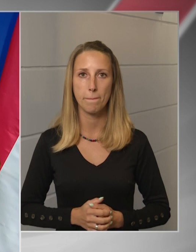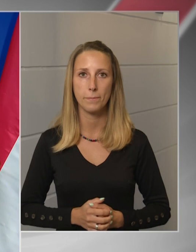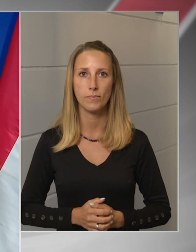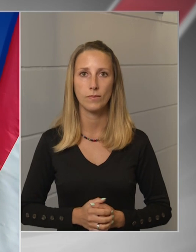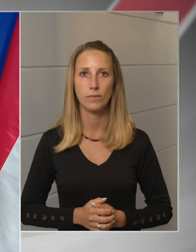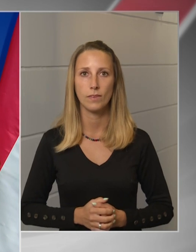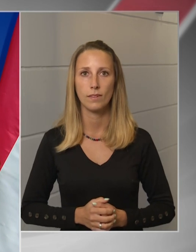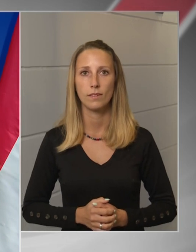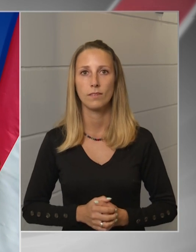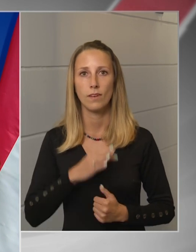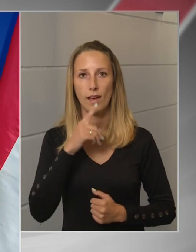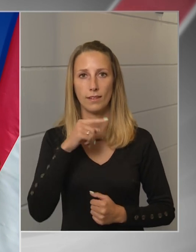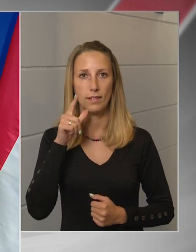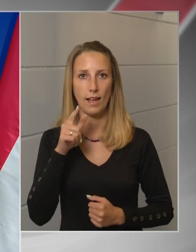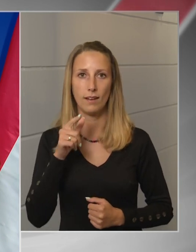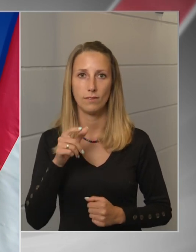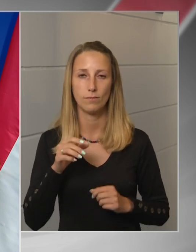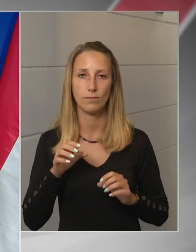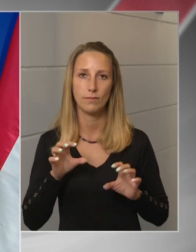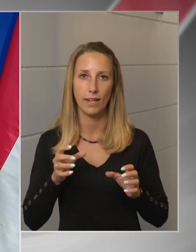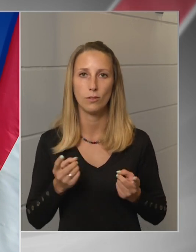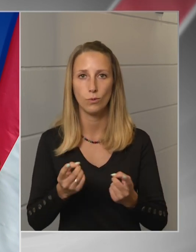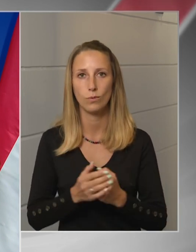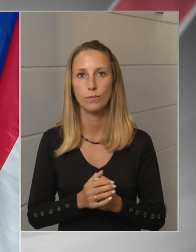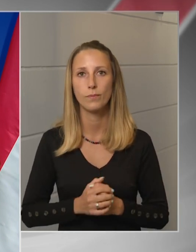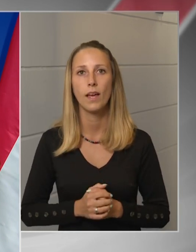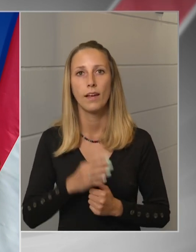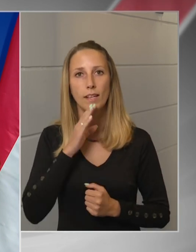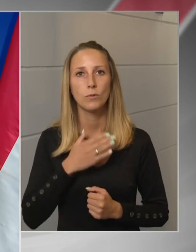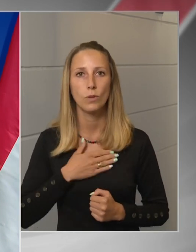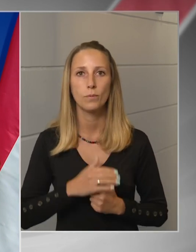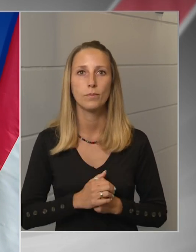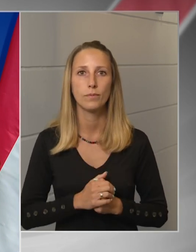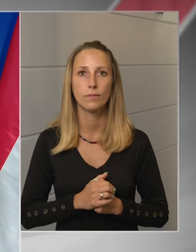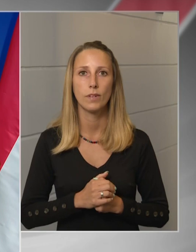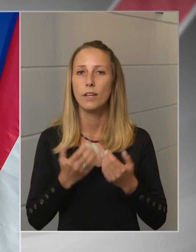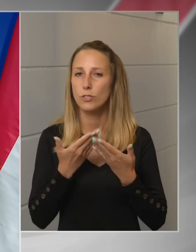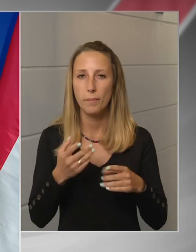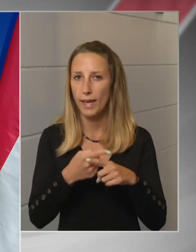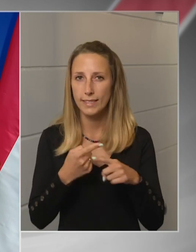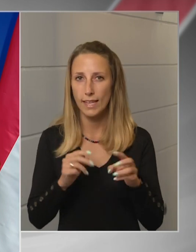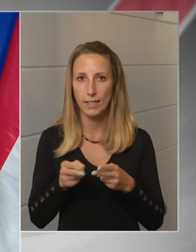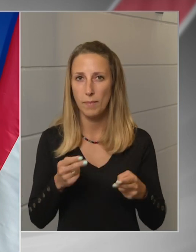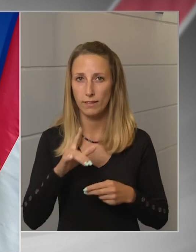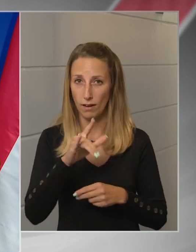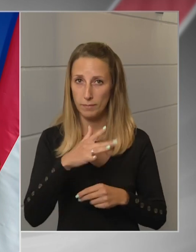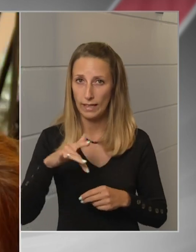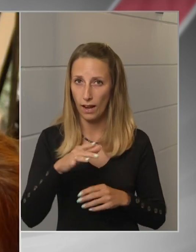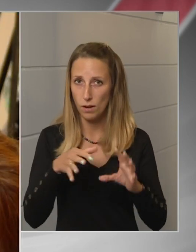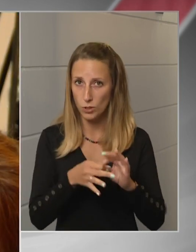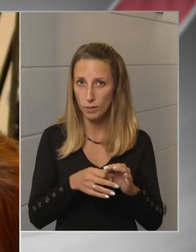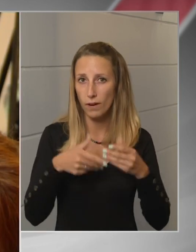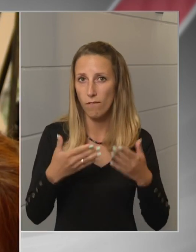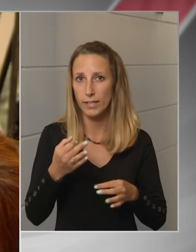Szondi Vanda, RTI Klub, vagy RTI Híradó. Nem tudom, hogy semmilyen részlet nem lehet a reptérrel kapcsolatban,